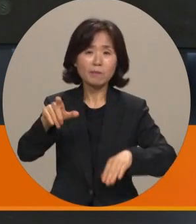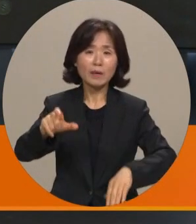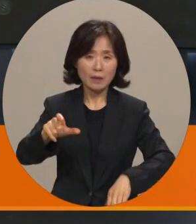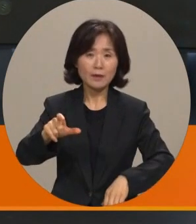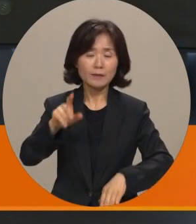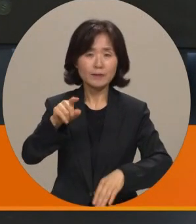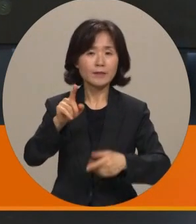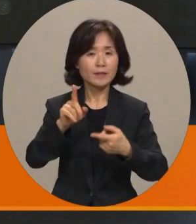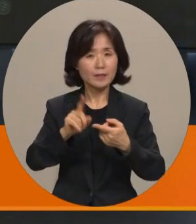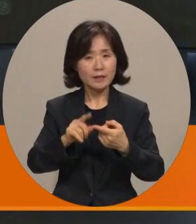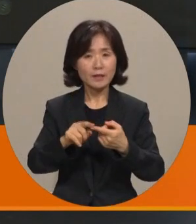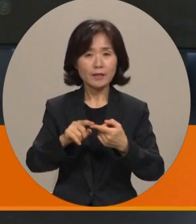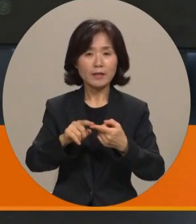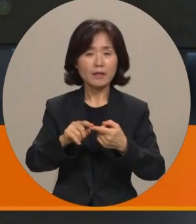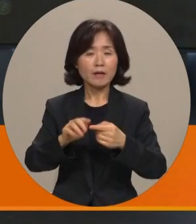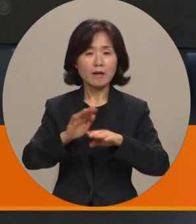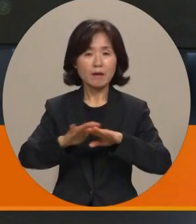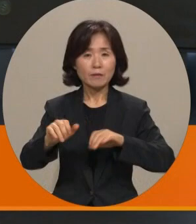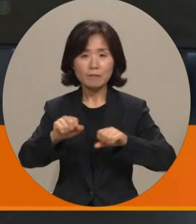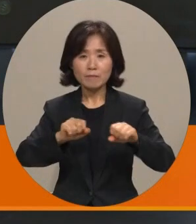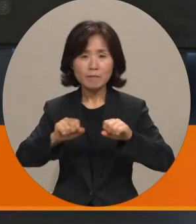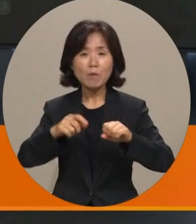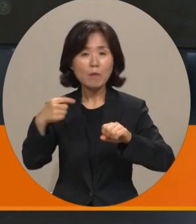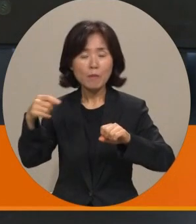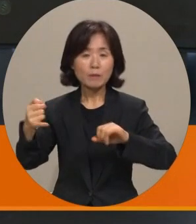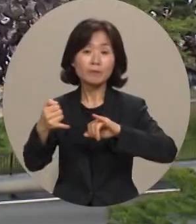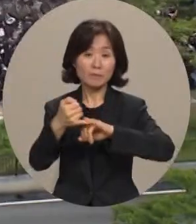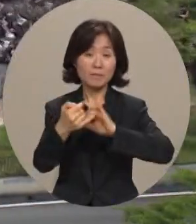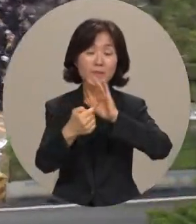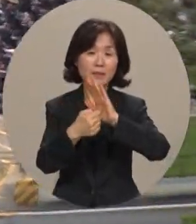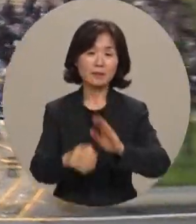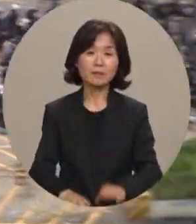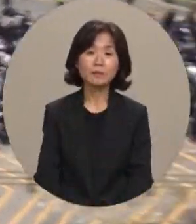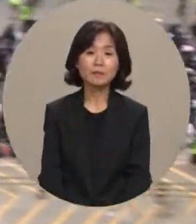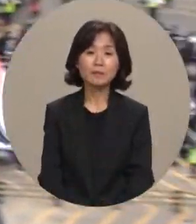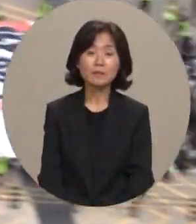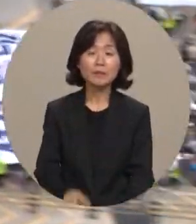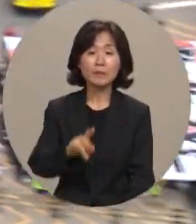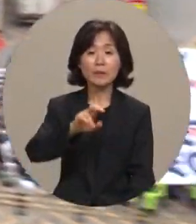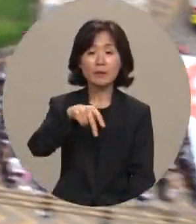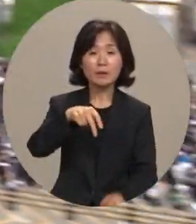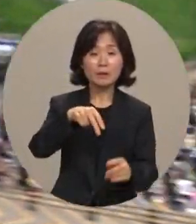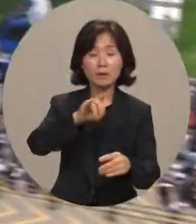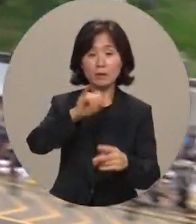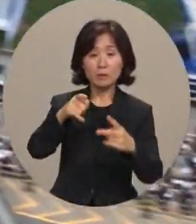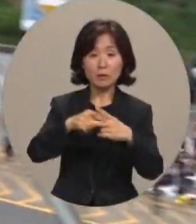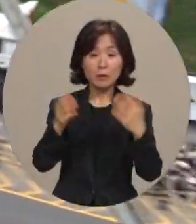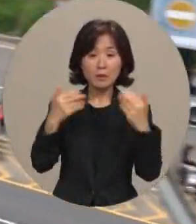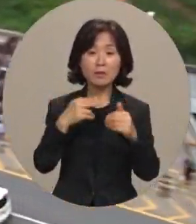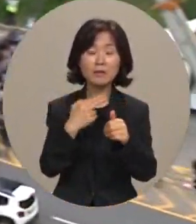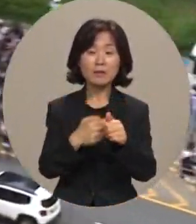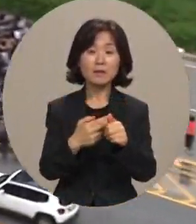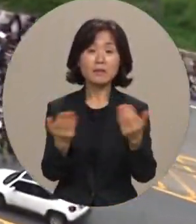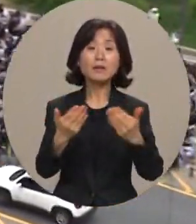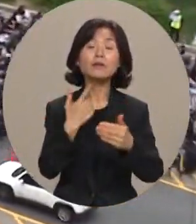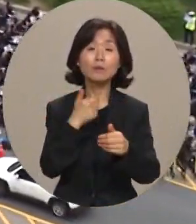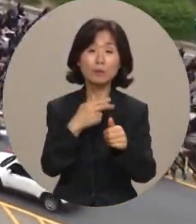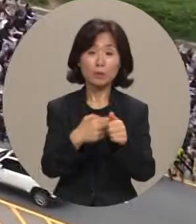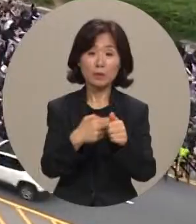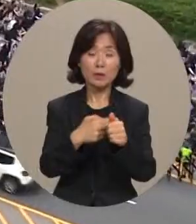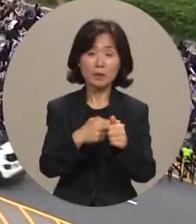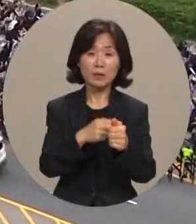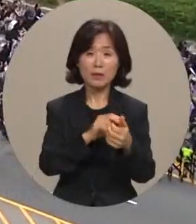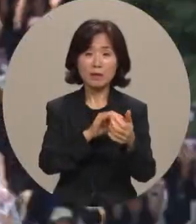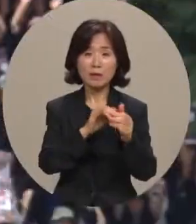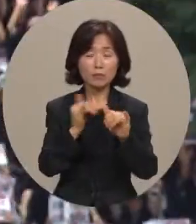약속했습니다 박광주 기자입니다 서희 초등학교에서 일하던 새내기 교사가 숨진